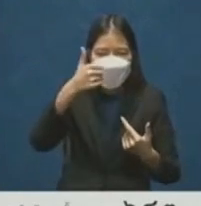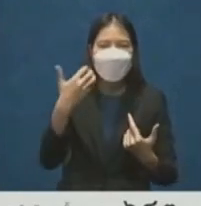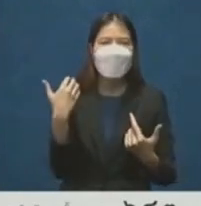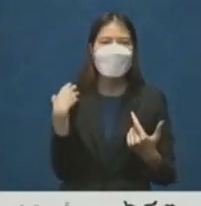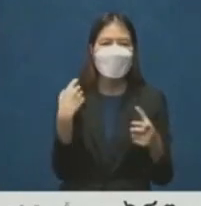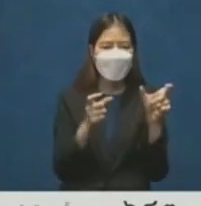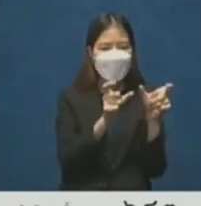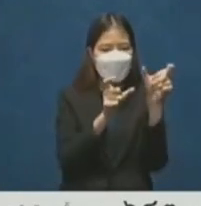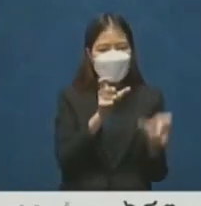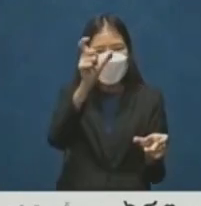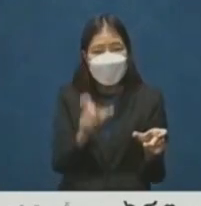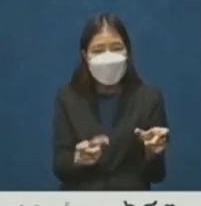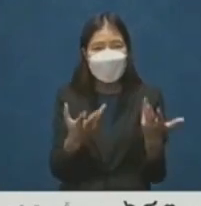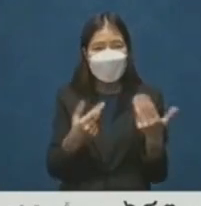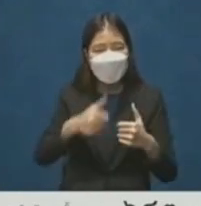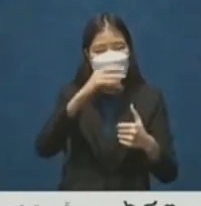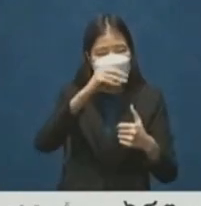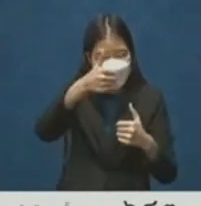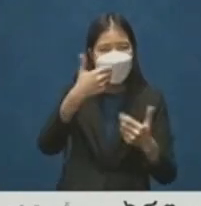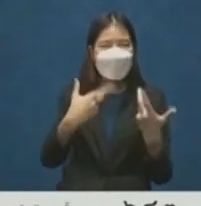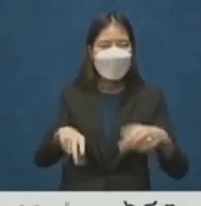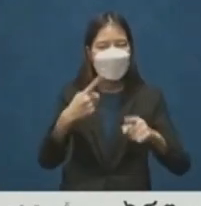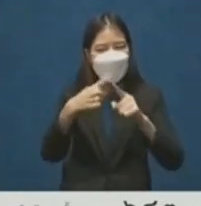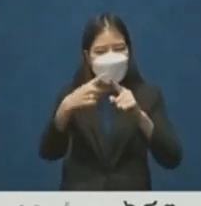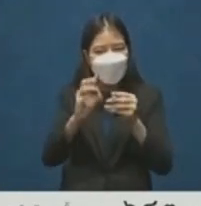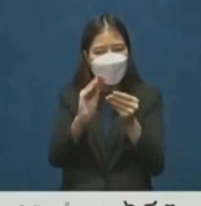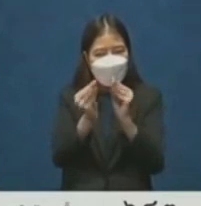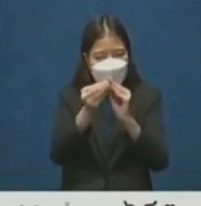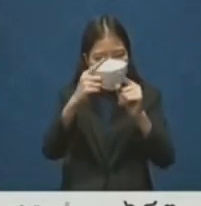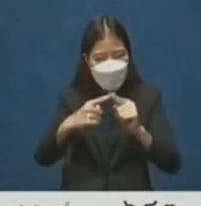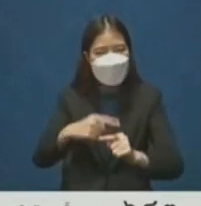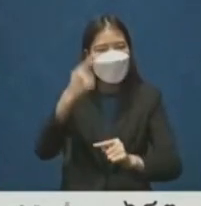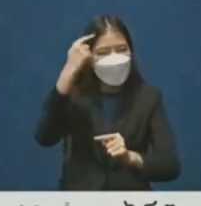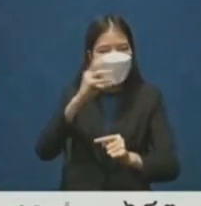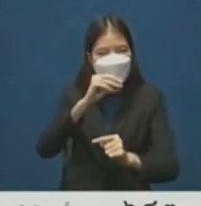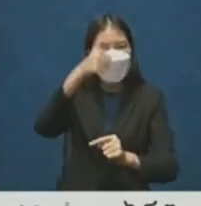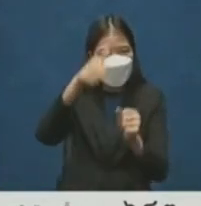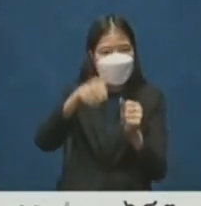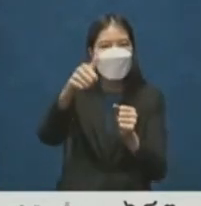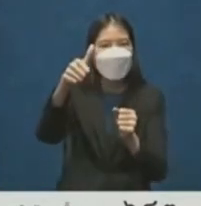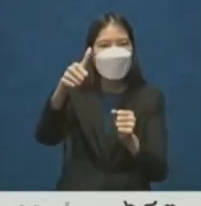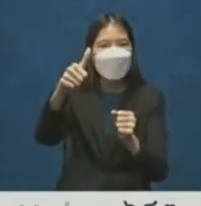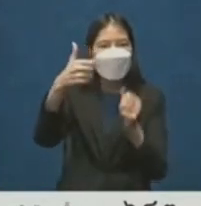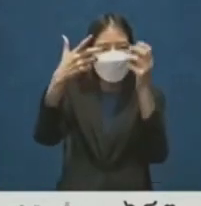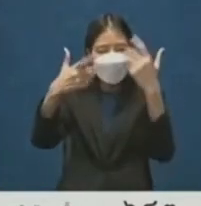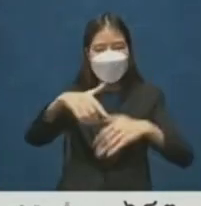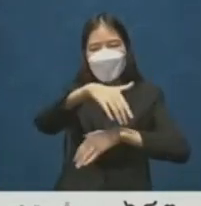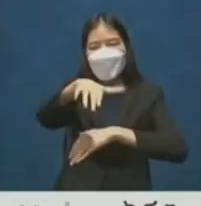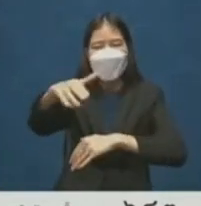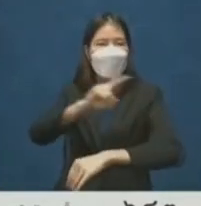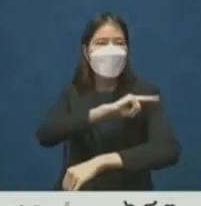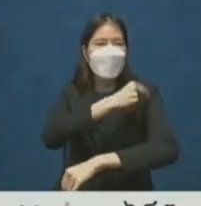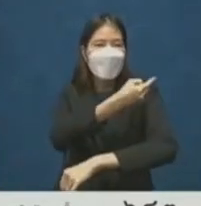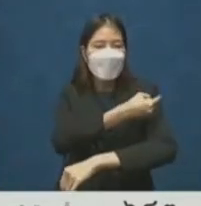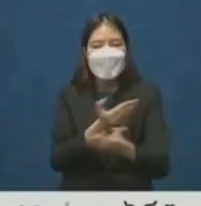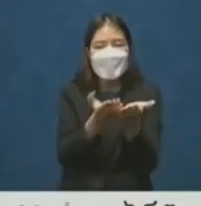ได้ท่องสูตรคูณได้ถ้าเด็กไม่มีความจำนะครับท่านประธานท่านก็รู้เราจะไปเกียรเราออกจากเ